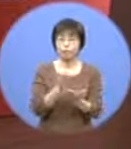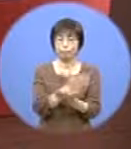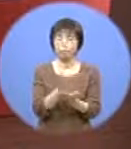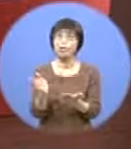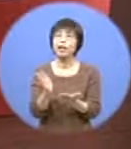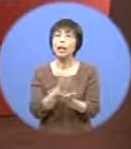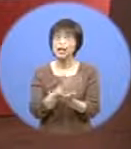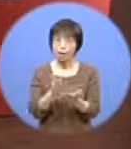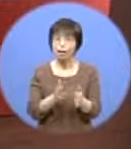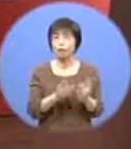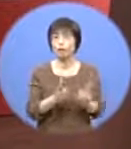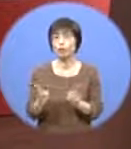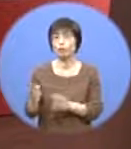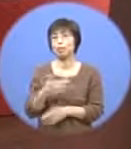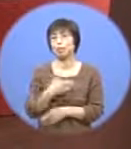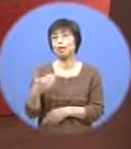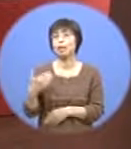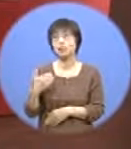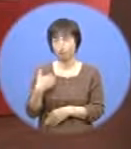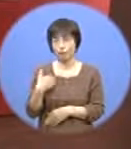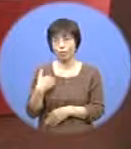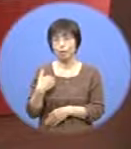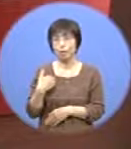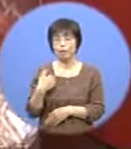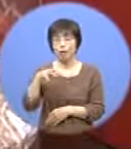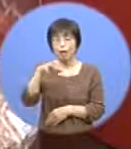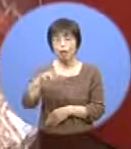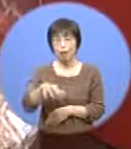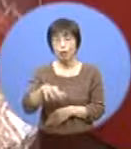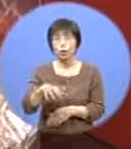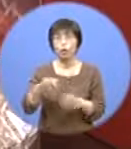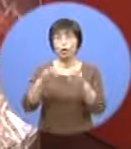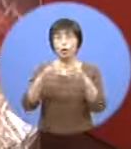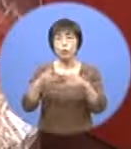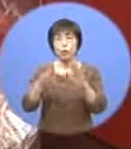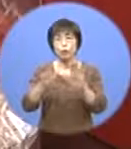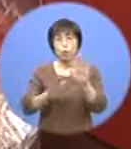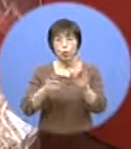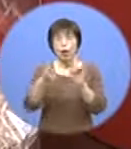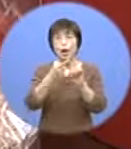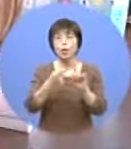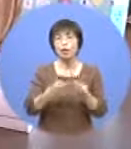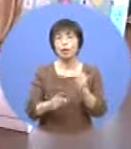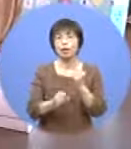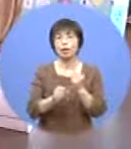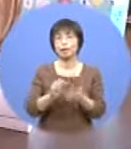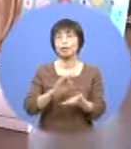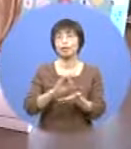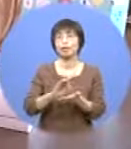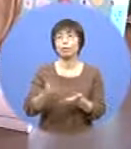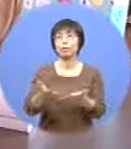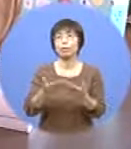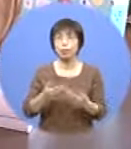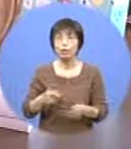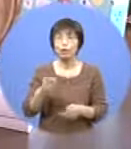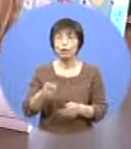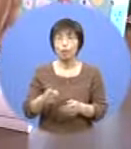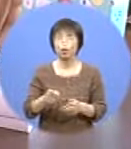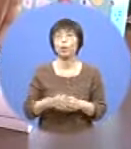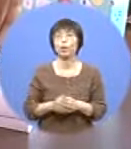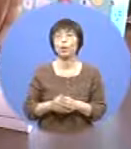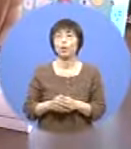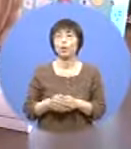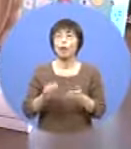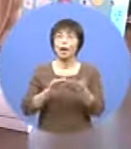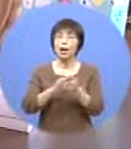ることもできますので、いろんなシーンでお使いいただけたらと思っております。 皆さんも株式会社二宮のと